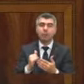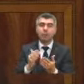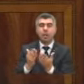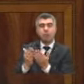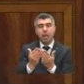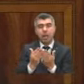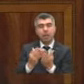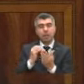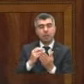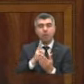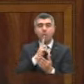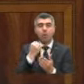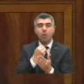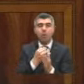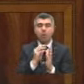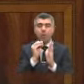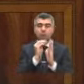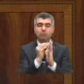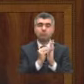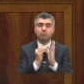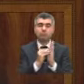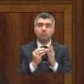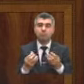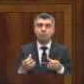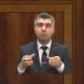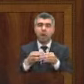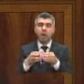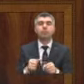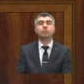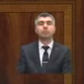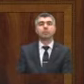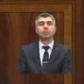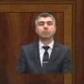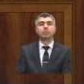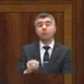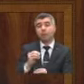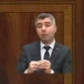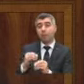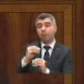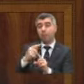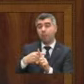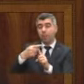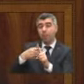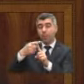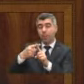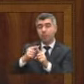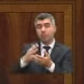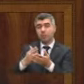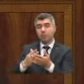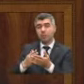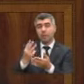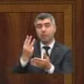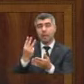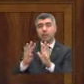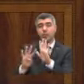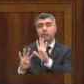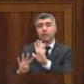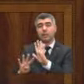التعليمية المصنفة دامجة، والذي ارتفع إلى حوالي 93